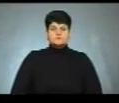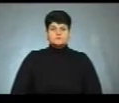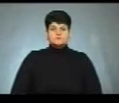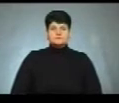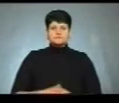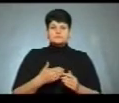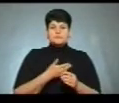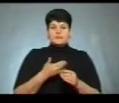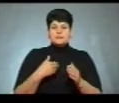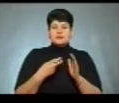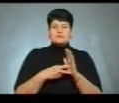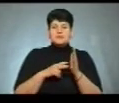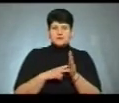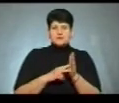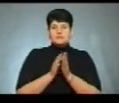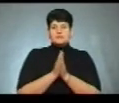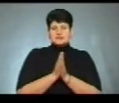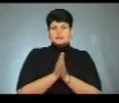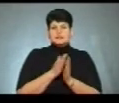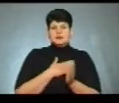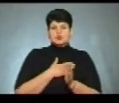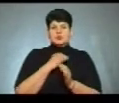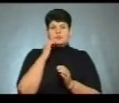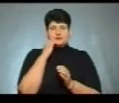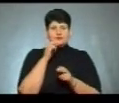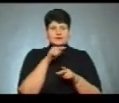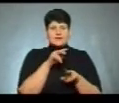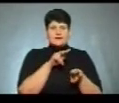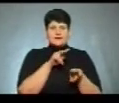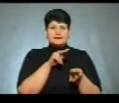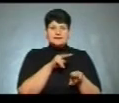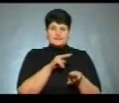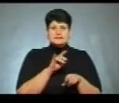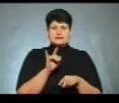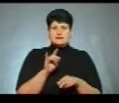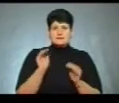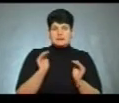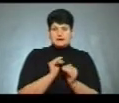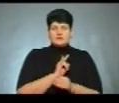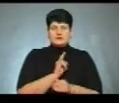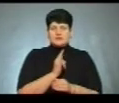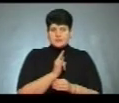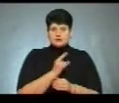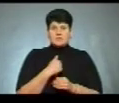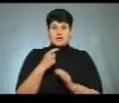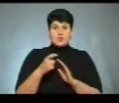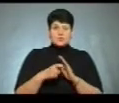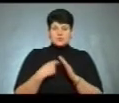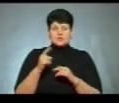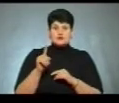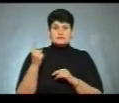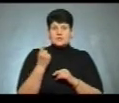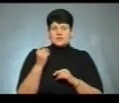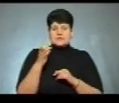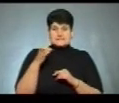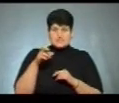Ми планували просити нашу бабусю, щоб вона дивилася за маленькою дитиною. І коли я узнала, що з 1